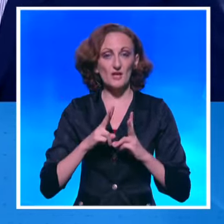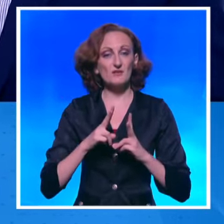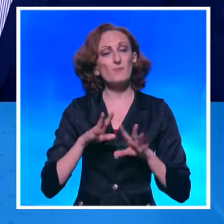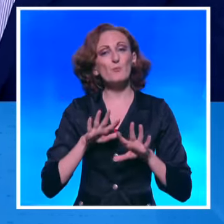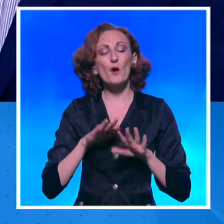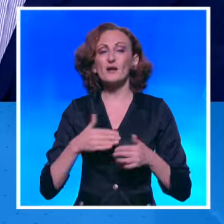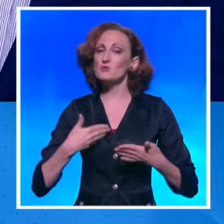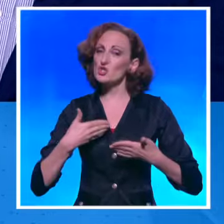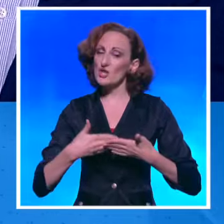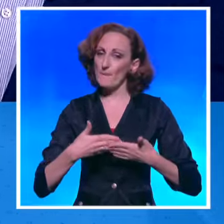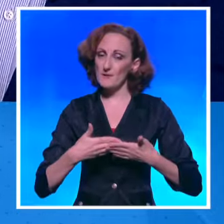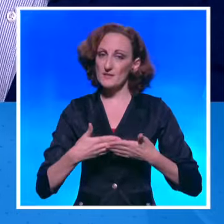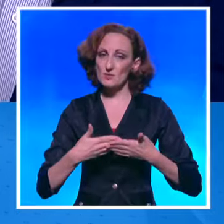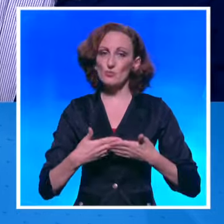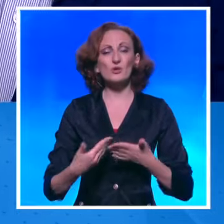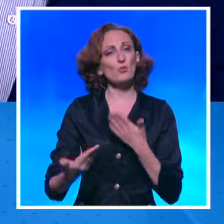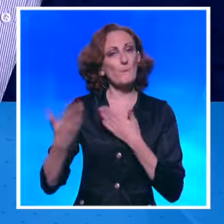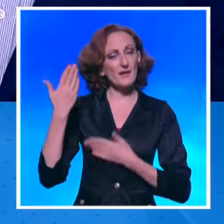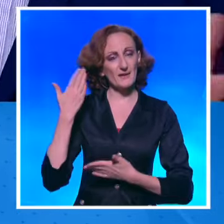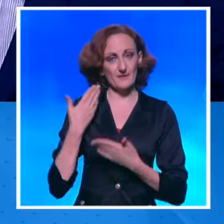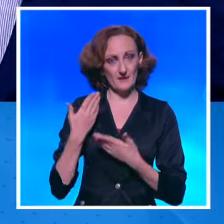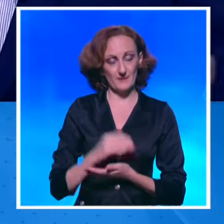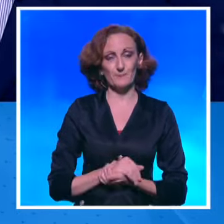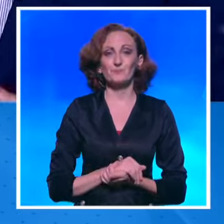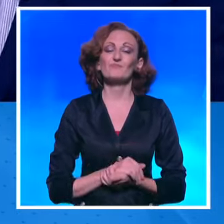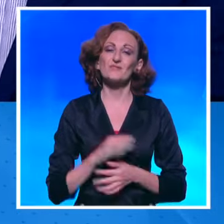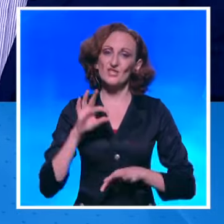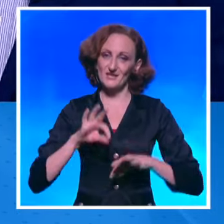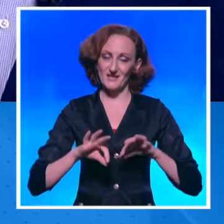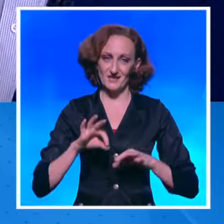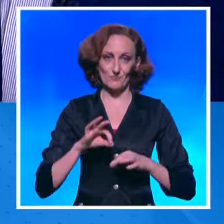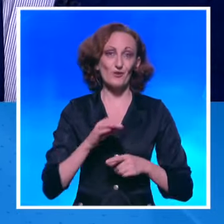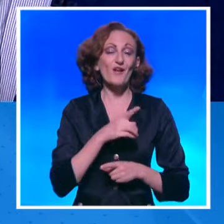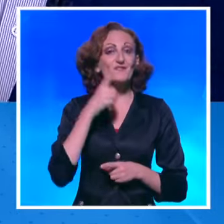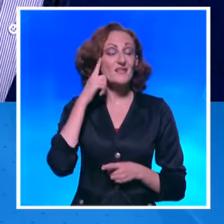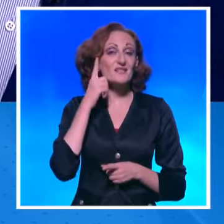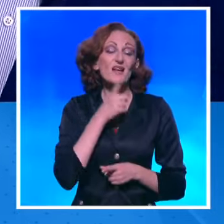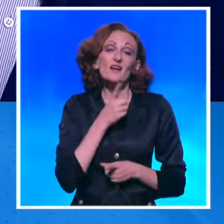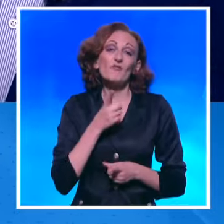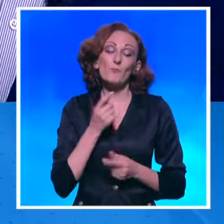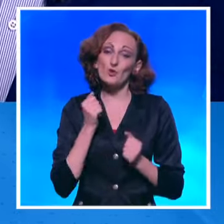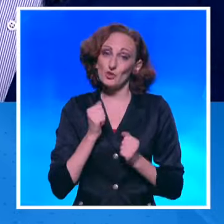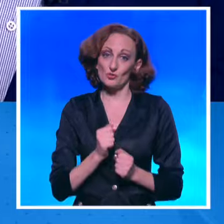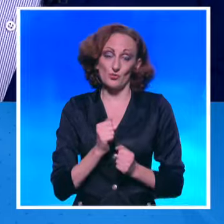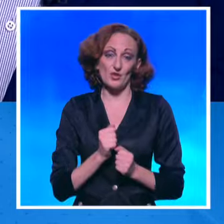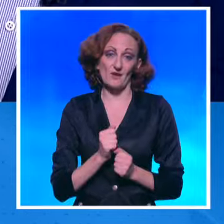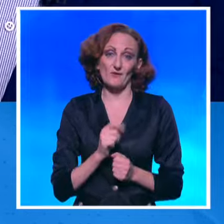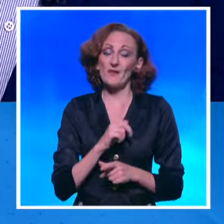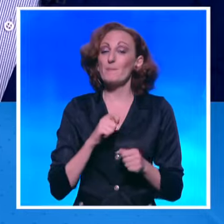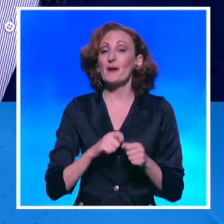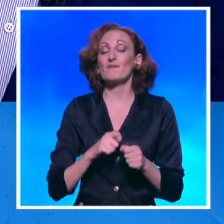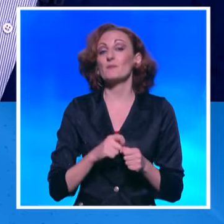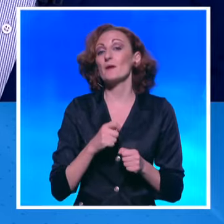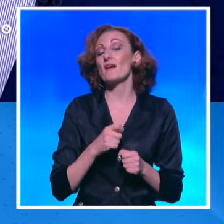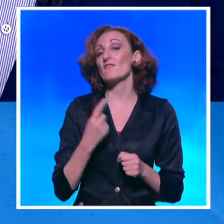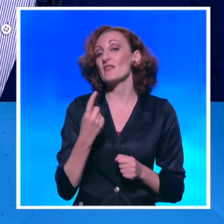в граници подобни на тези много предишни избори. Ние вече всеки знае какво може да очаква. Не ги провеждаме веднъж на 4 години, както